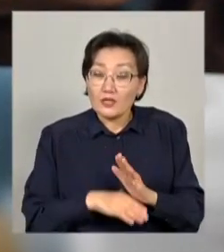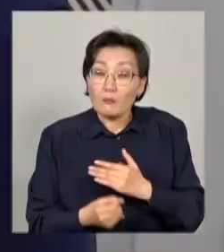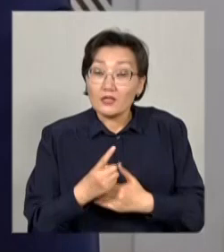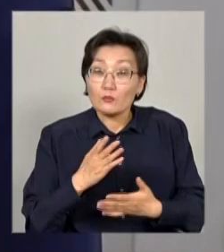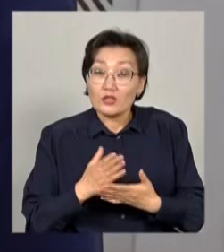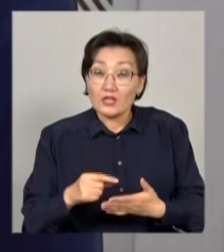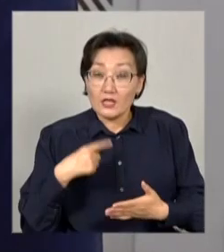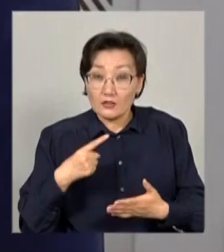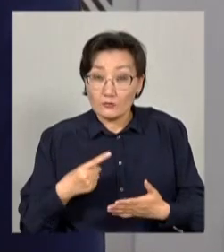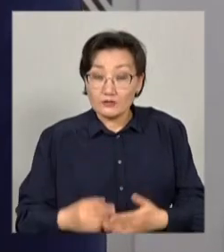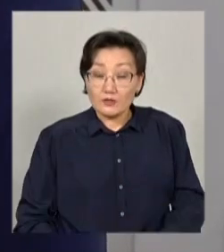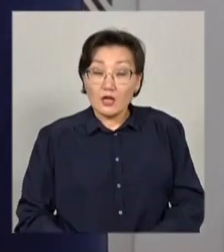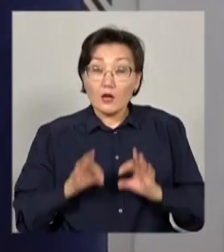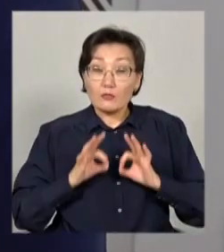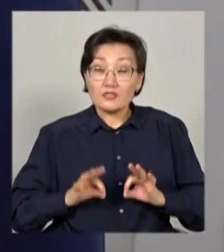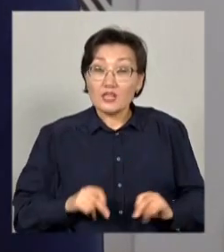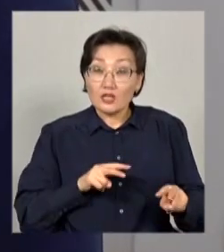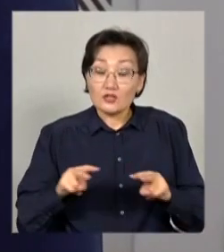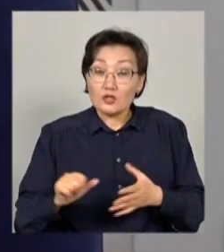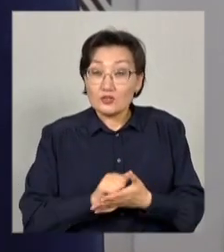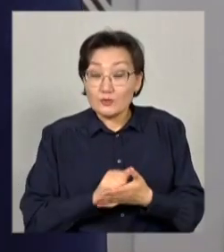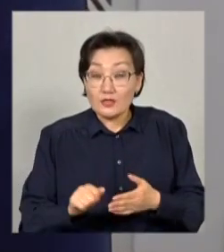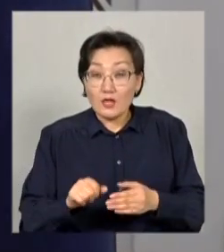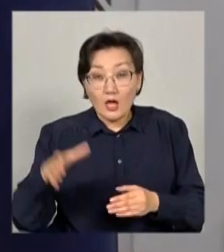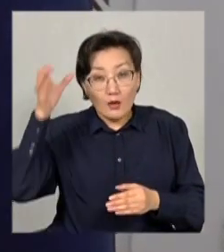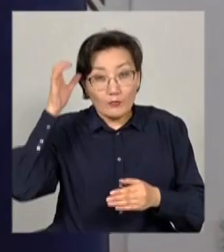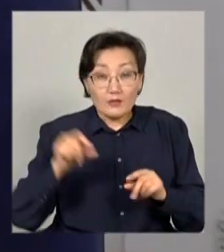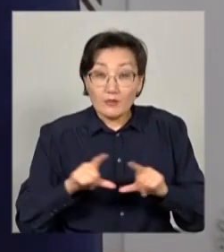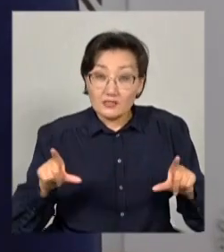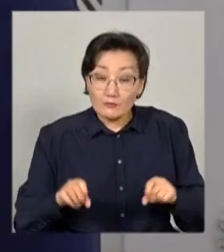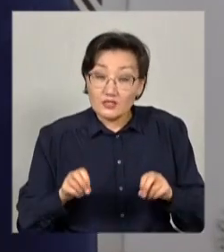айтты. Прокурорлық қадағалау акция бойынша білім басқармасы